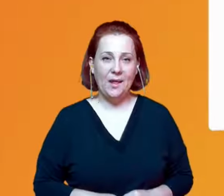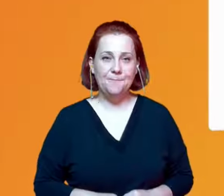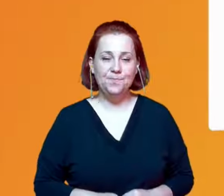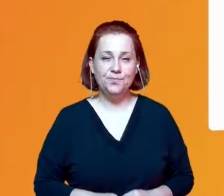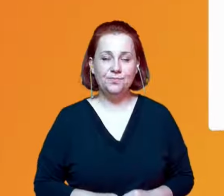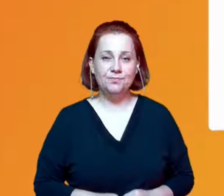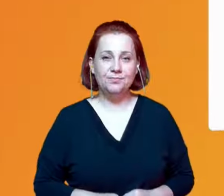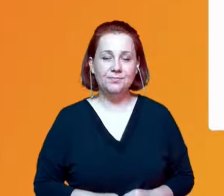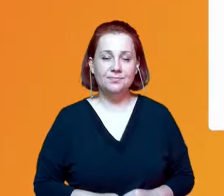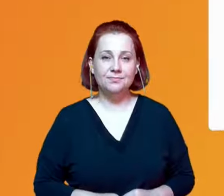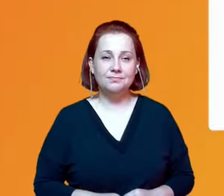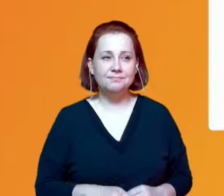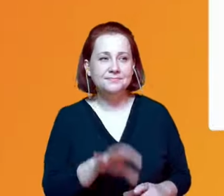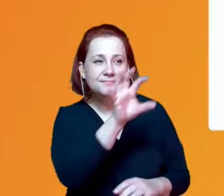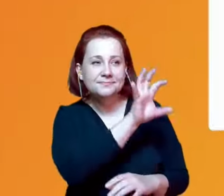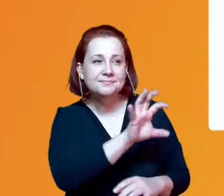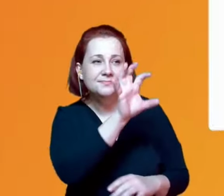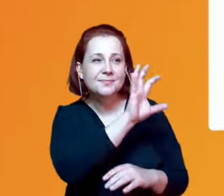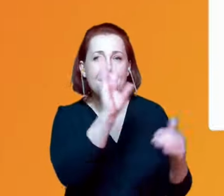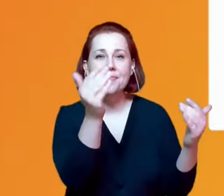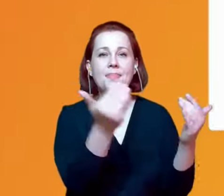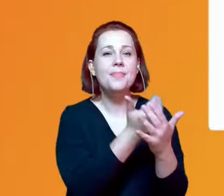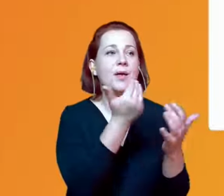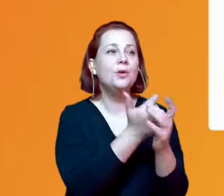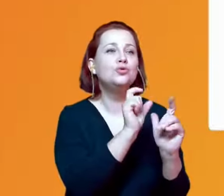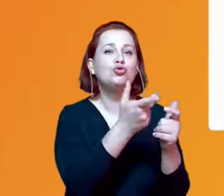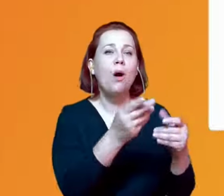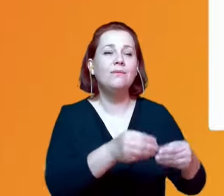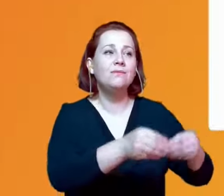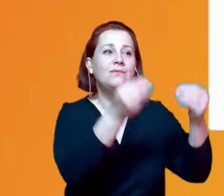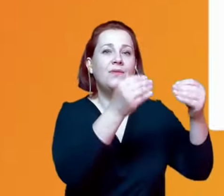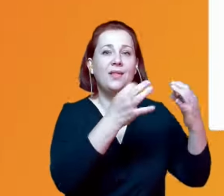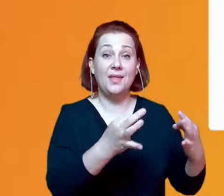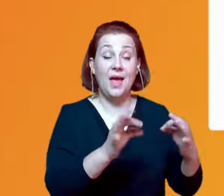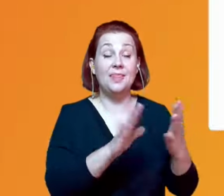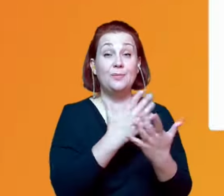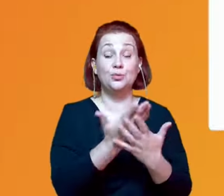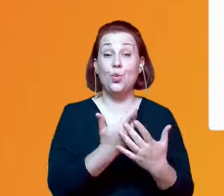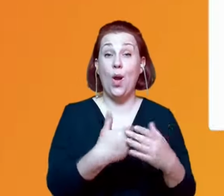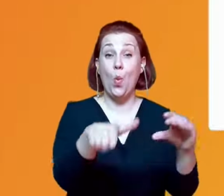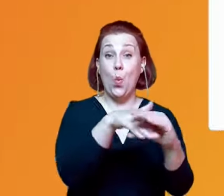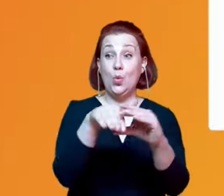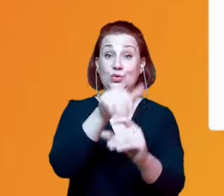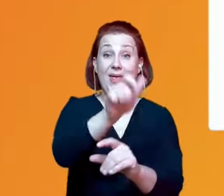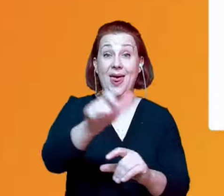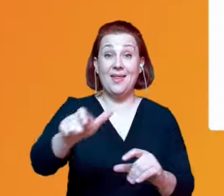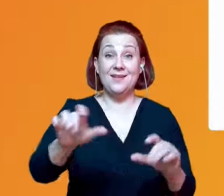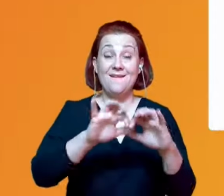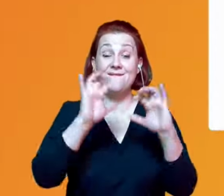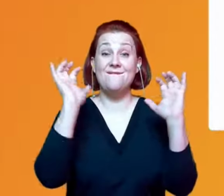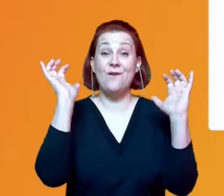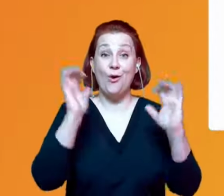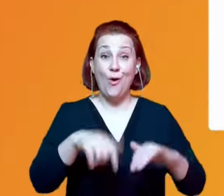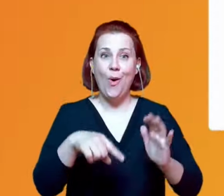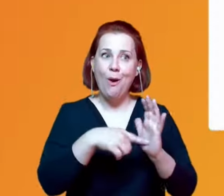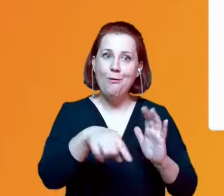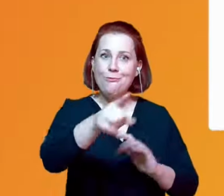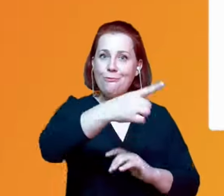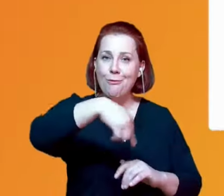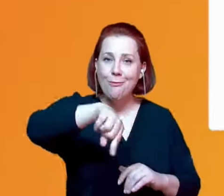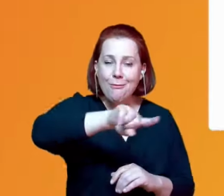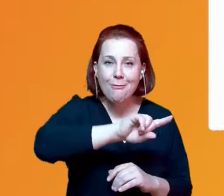takim trendom. Jednym z trendów było to, że uczestnicy w forum co do zasady decydowali